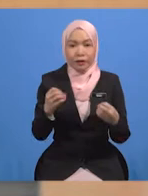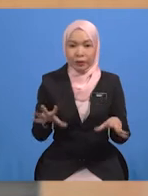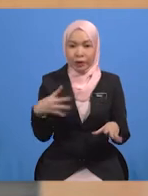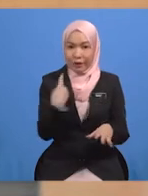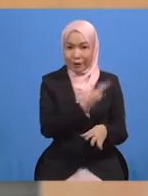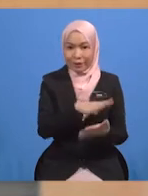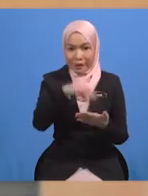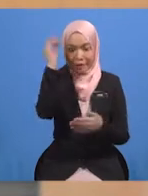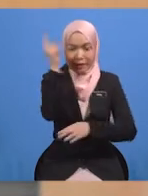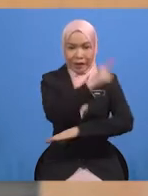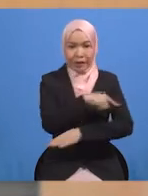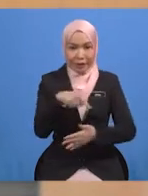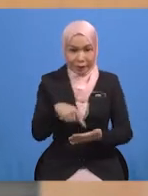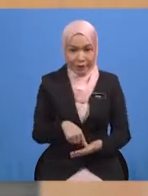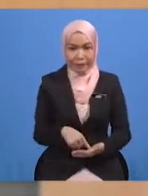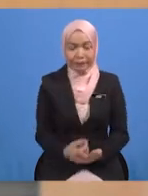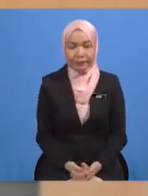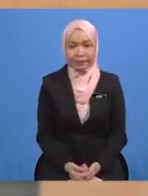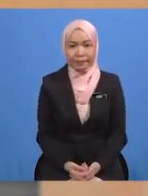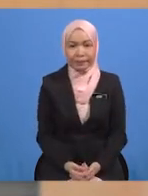subtopik hari ini.